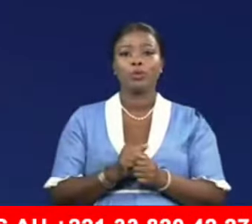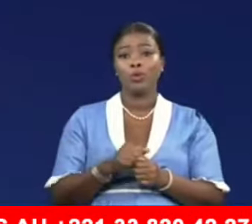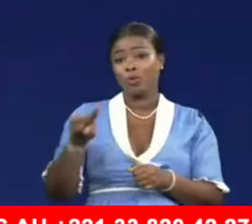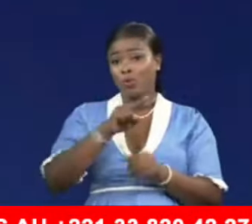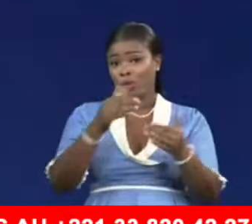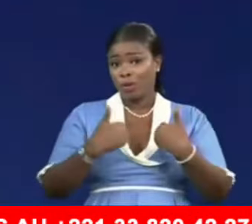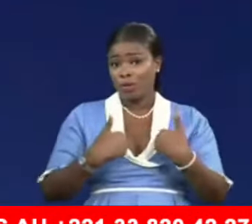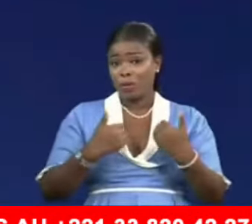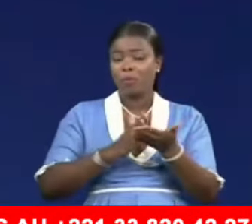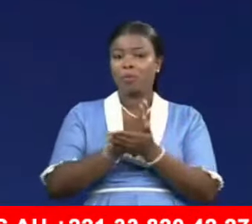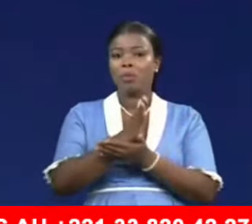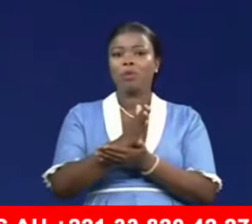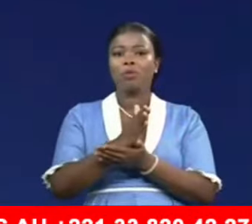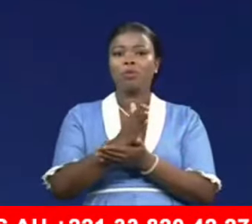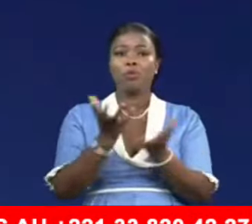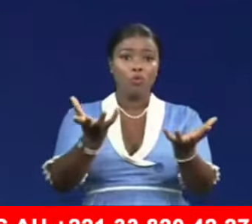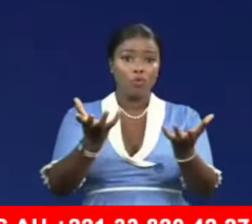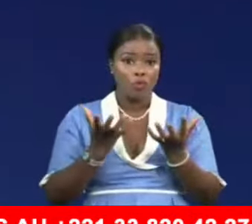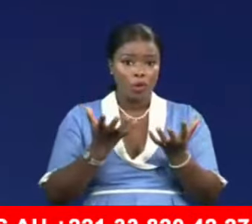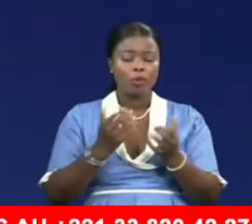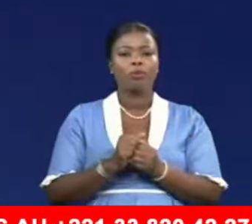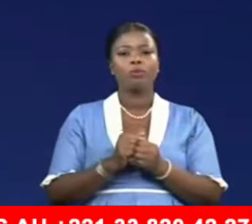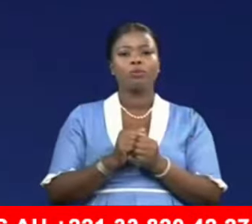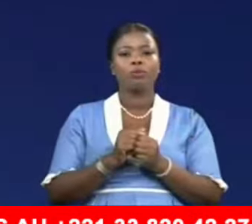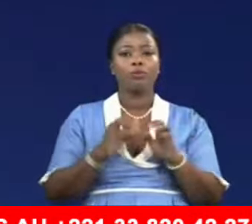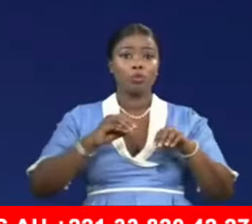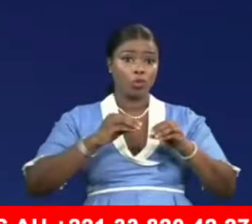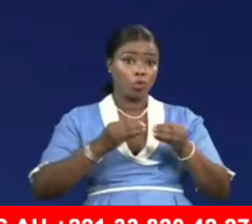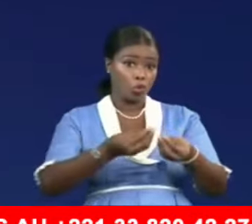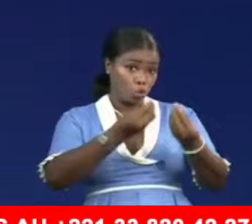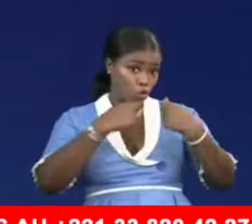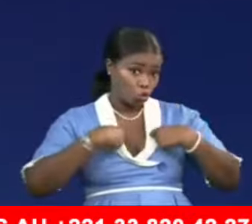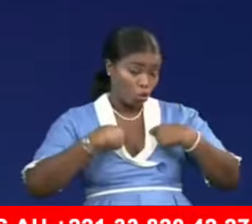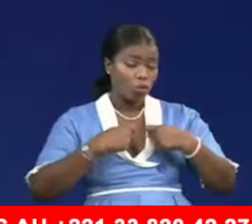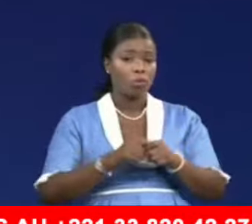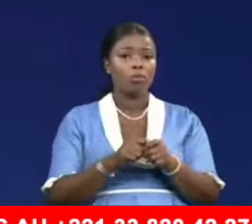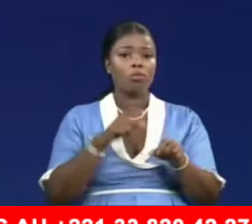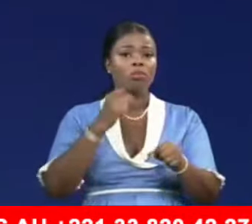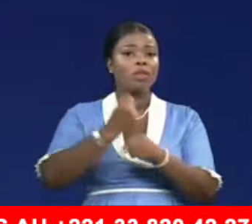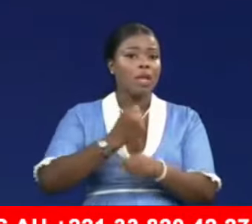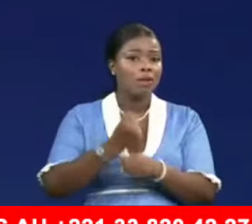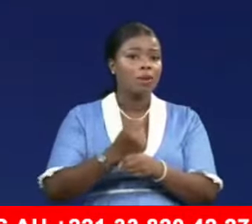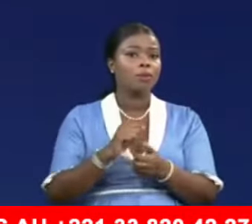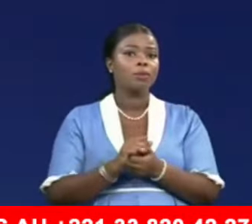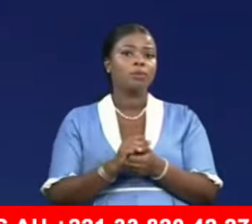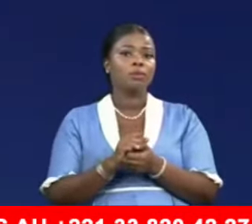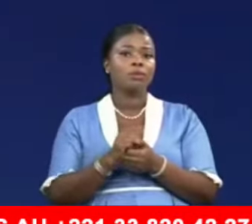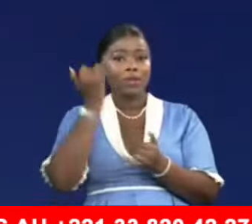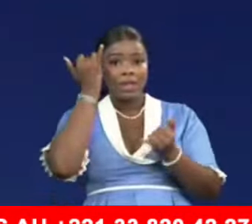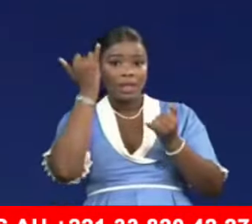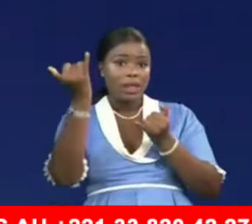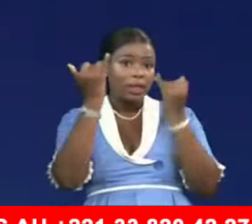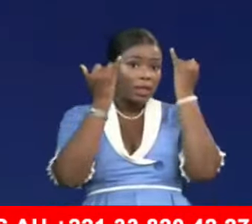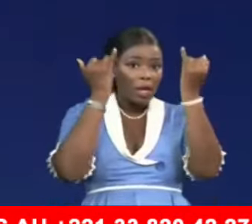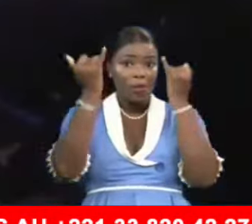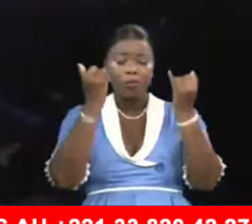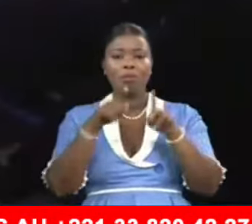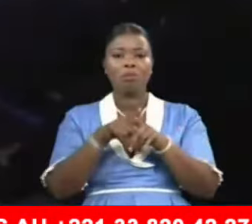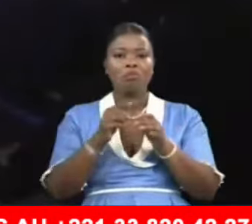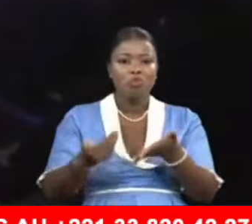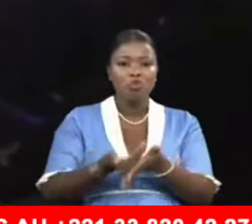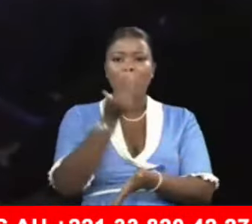voulu nous faire l'honneur de nous confier la passionnante mission rationalisation des idées innovantes que vous y